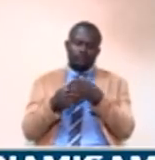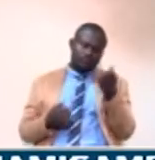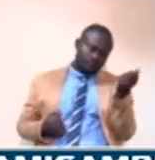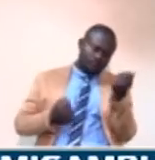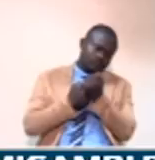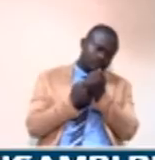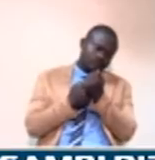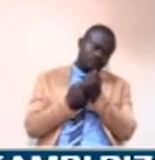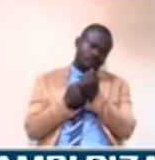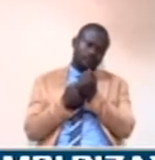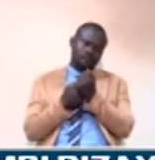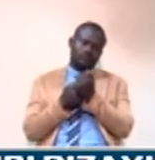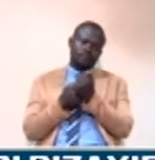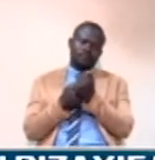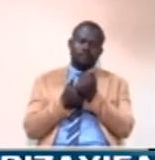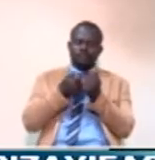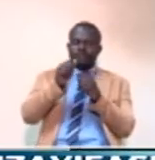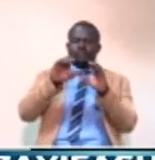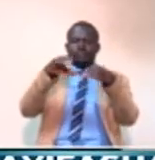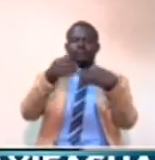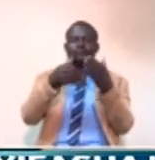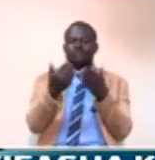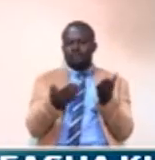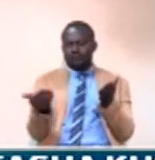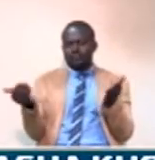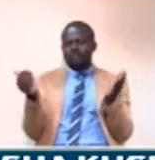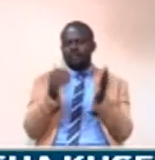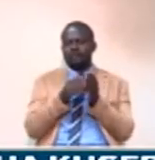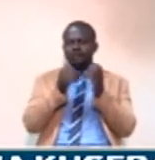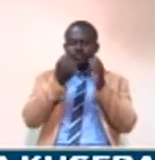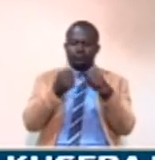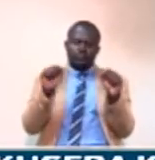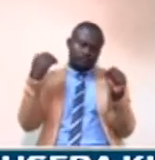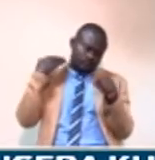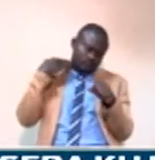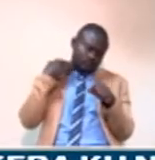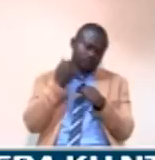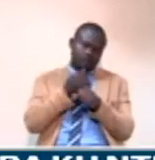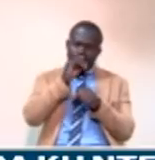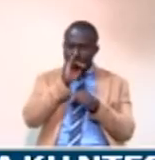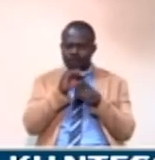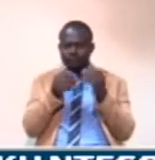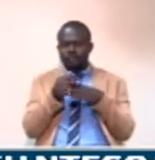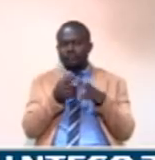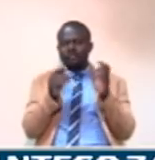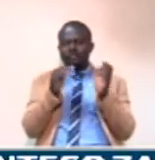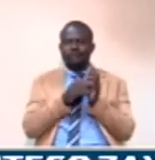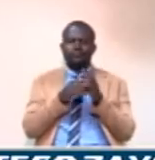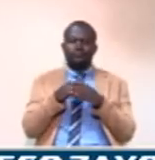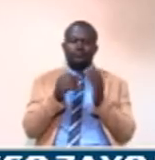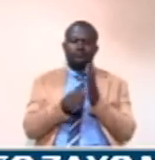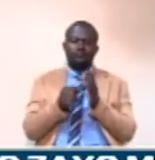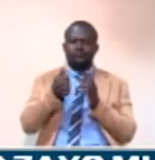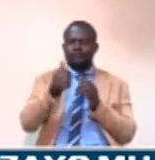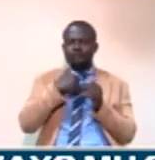bitugu icyo cyiciro cy'abatutsi barokotse jenoside yakorewe Abatutsi, ariko mu bibazo